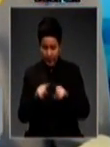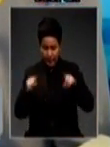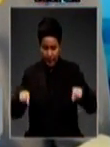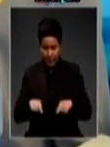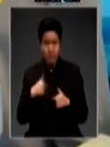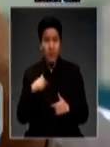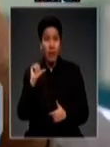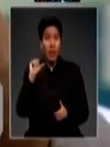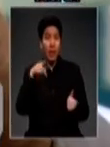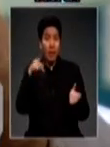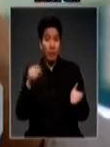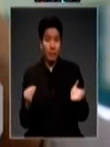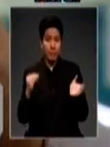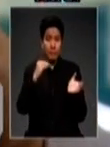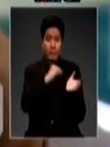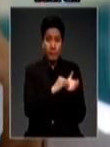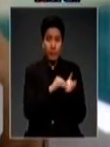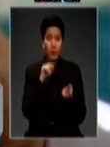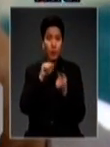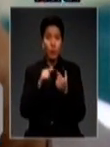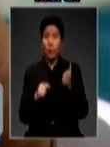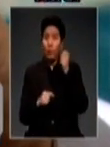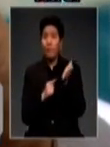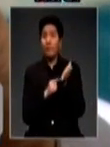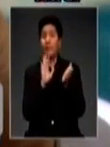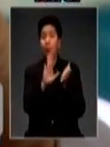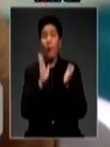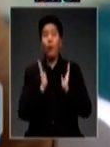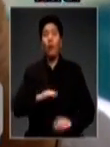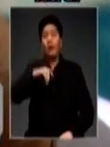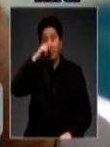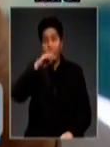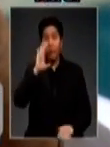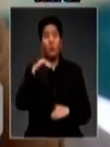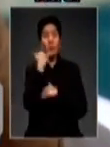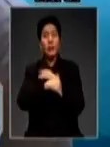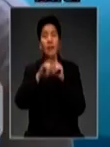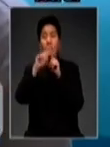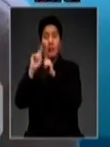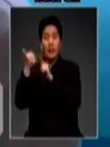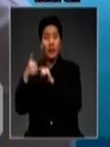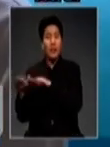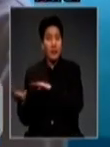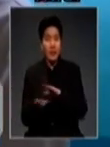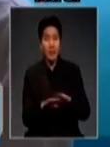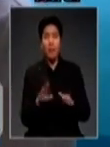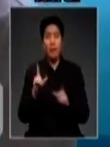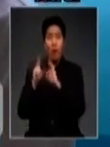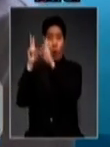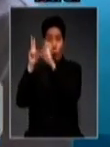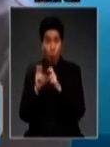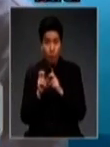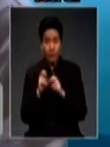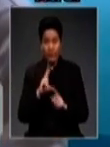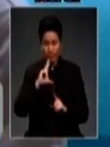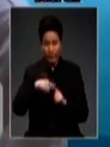คชันนำเสนอทัวร์ถึงมือนักท่องเที่ยวทั้งชาวไทยเองและชาวต่างชาติเตรียมเปิดให้โหลดกันภายใน3เดือนข้